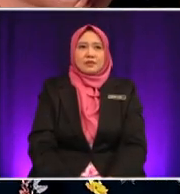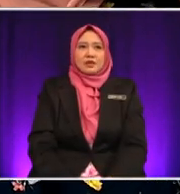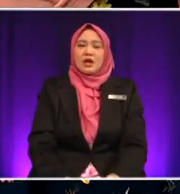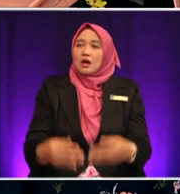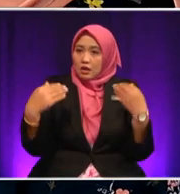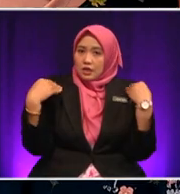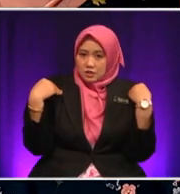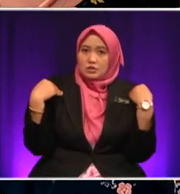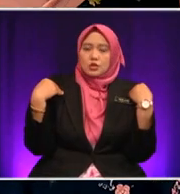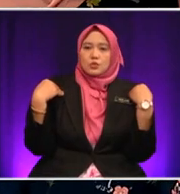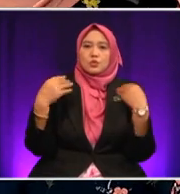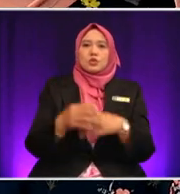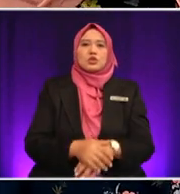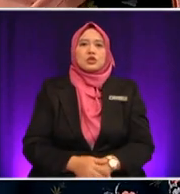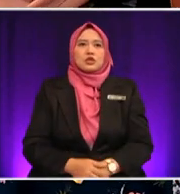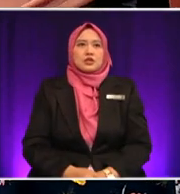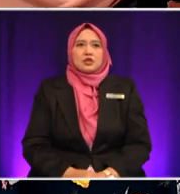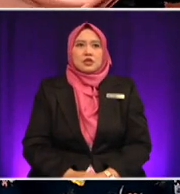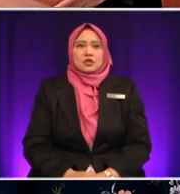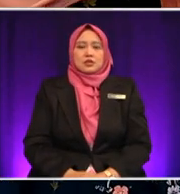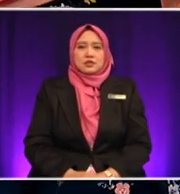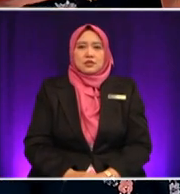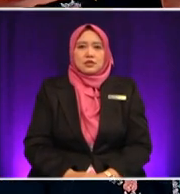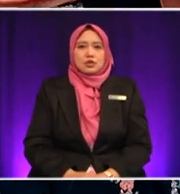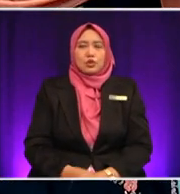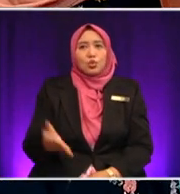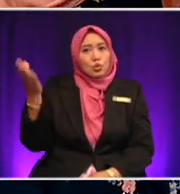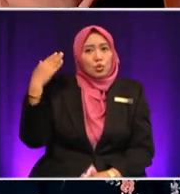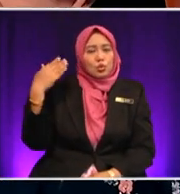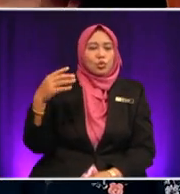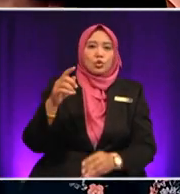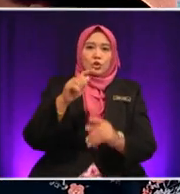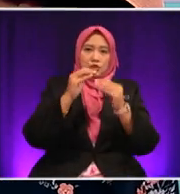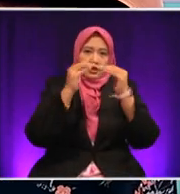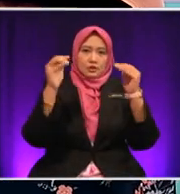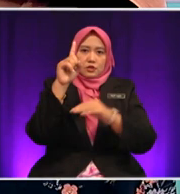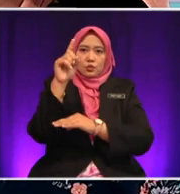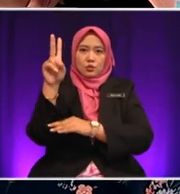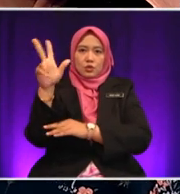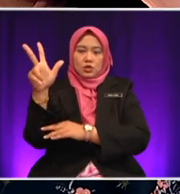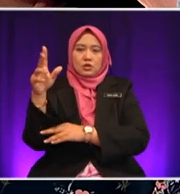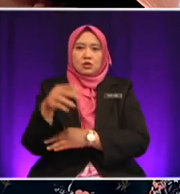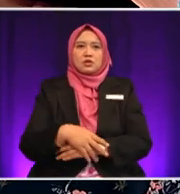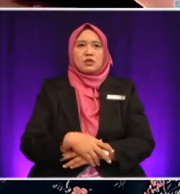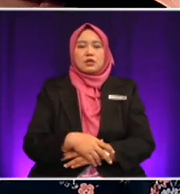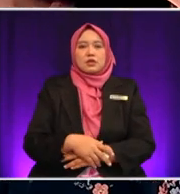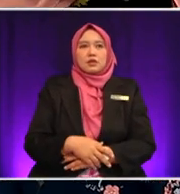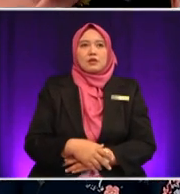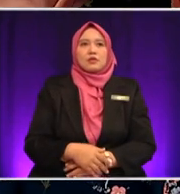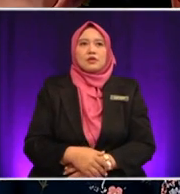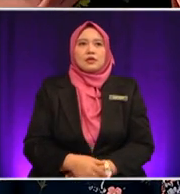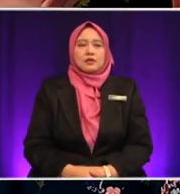biasanya pernah mengambil subjek asas sains komputer masih tingkat 1 hingga 3 mereka akan belajar banyak tentang